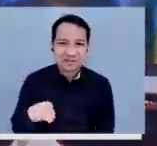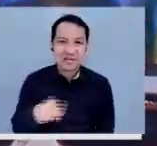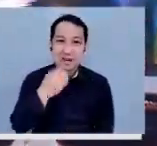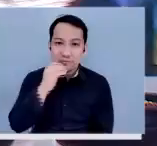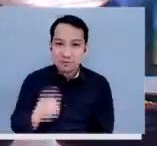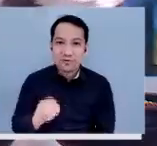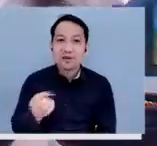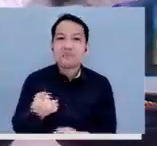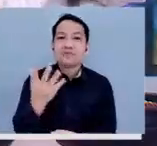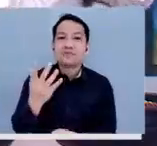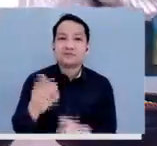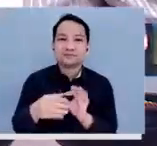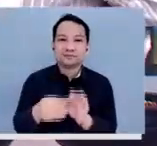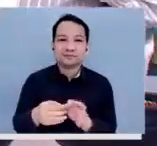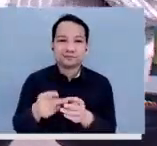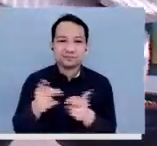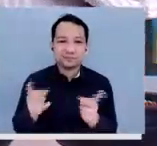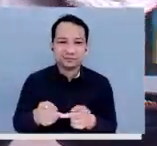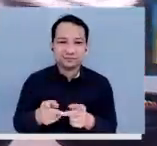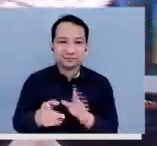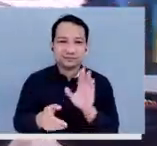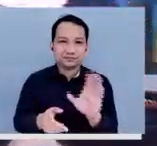yung ganyang platter? Ito po is